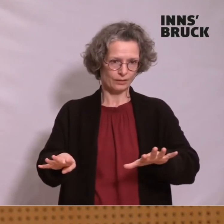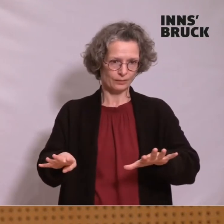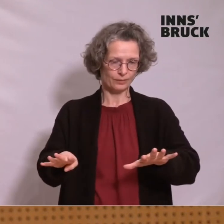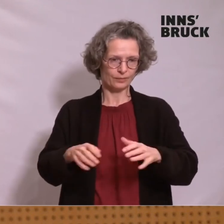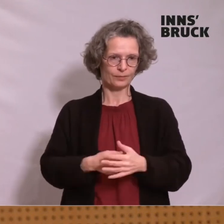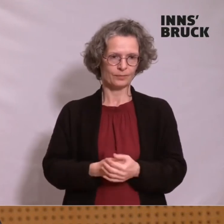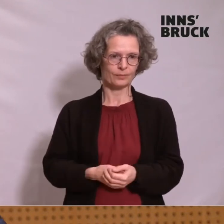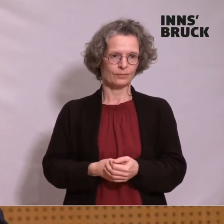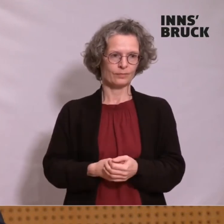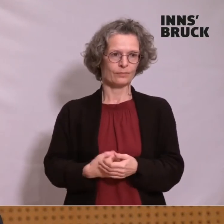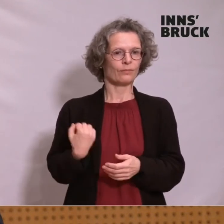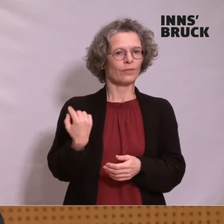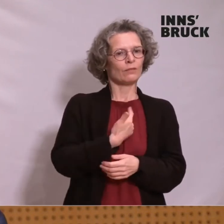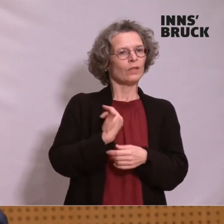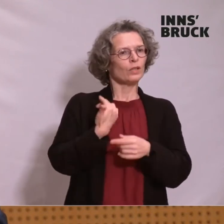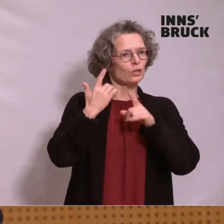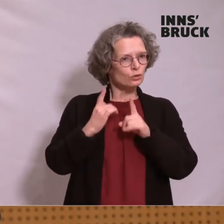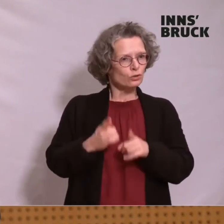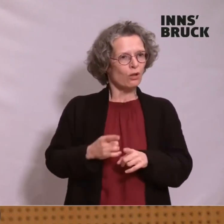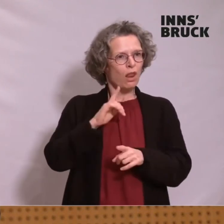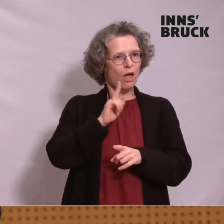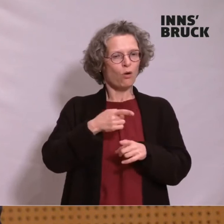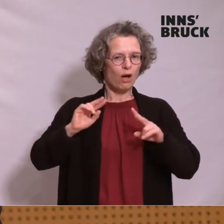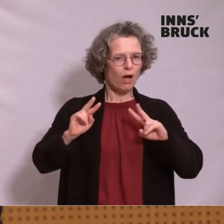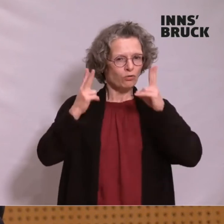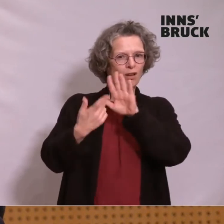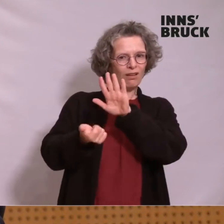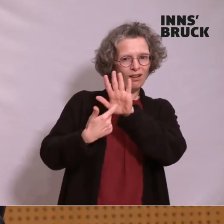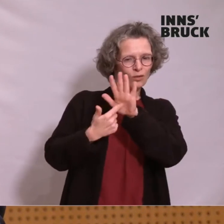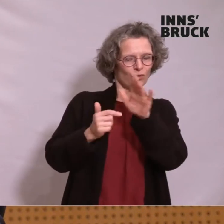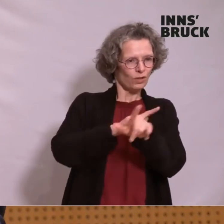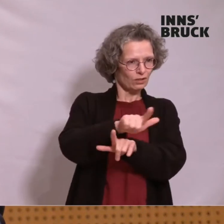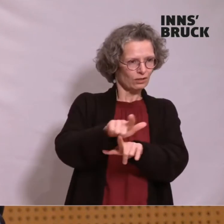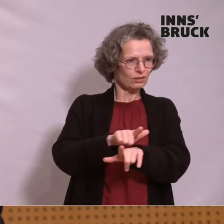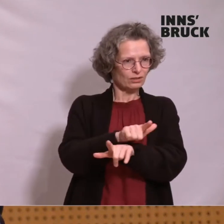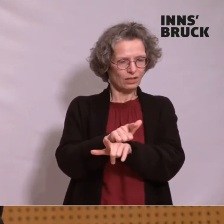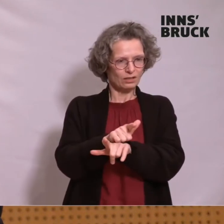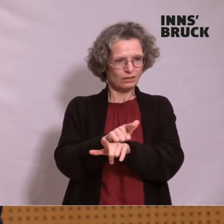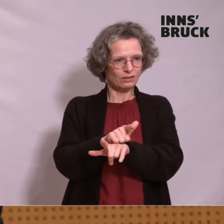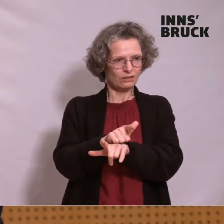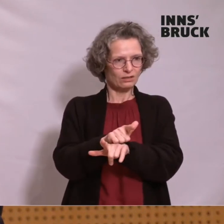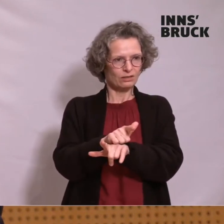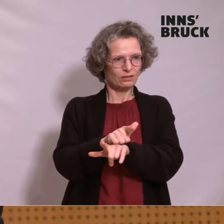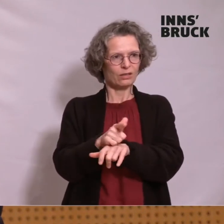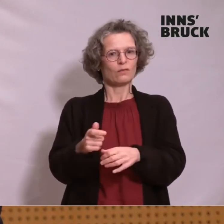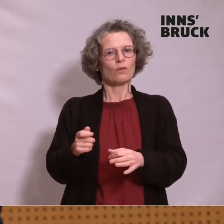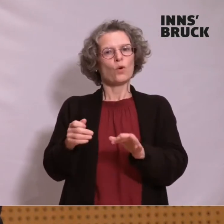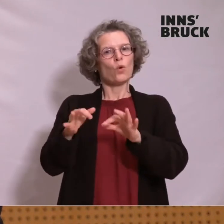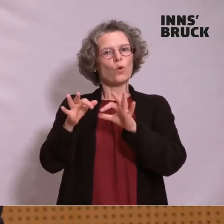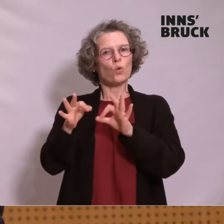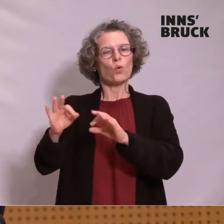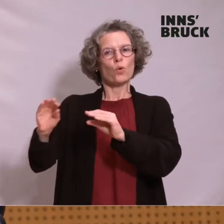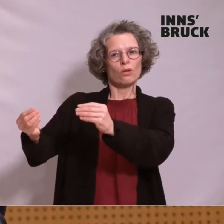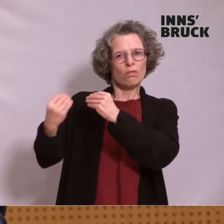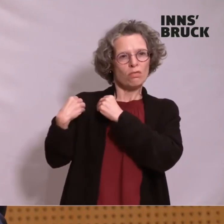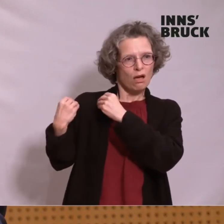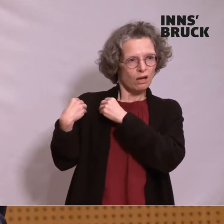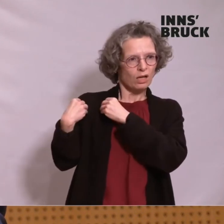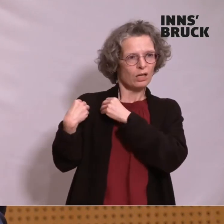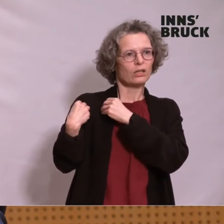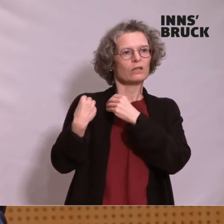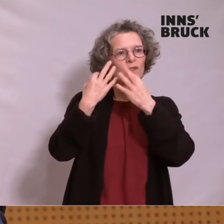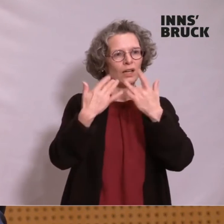Wir sollten uns auch in der aktuellen herausfordernden Zeit nicht die guten Nachrichten des Rechnungsabschlusses 2019